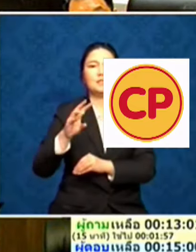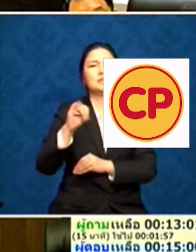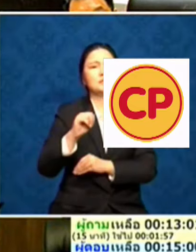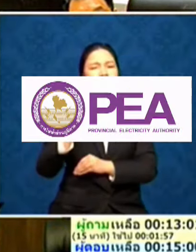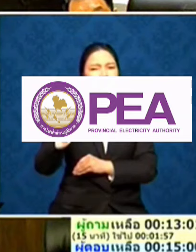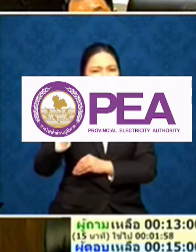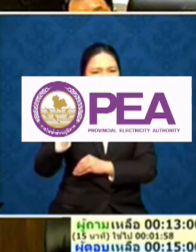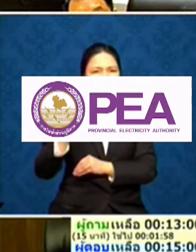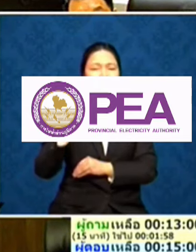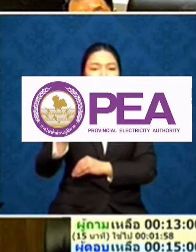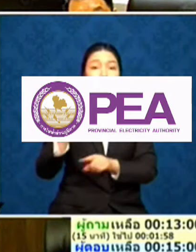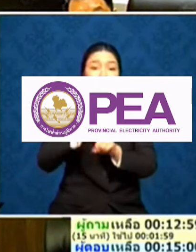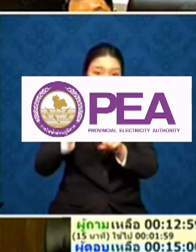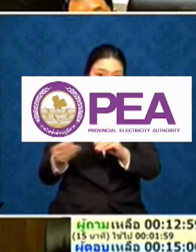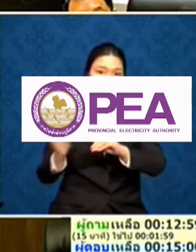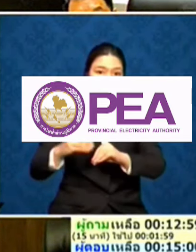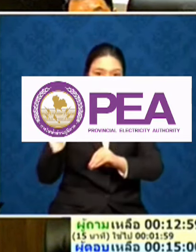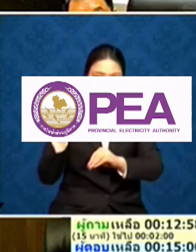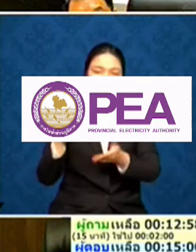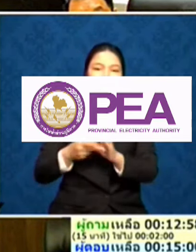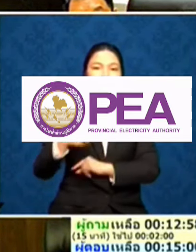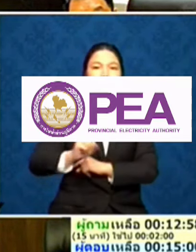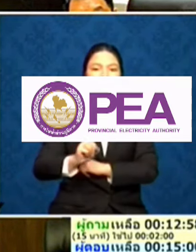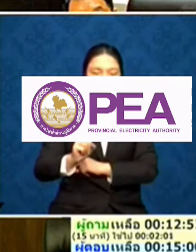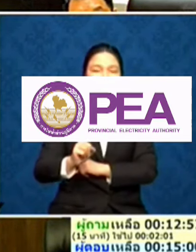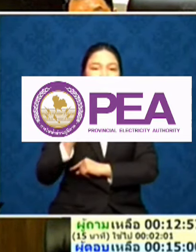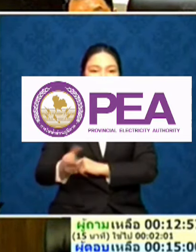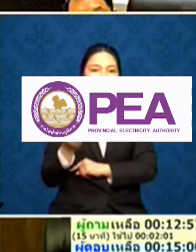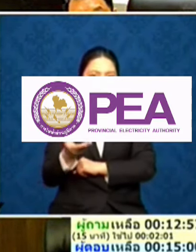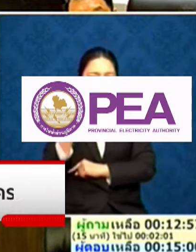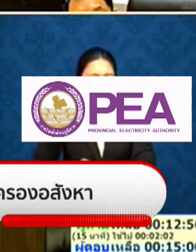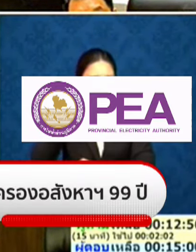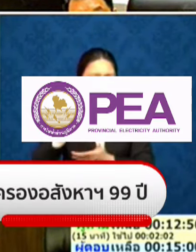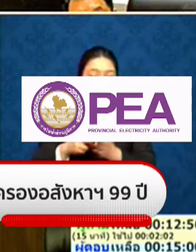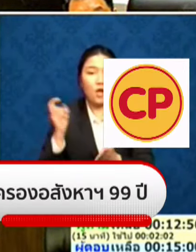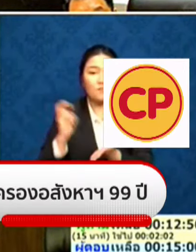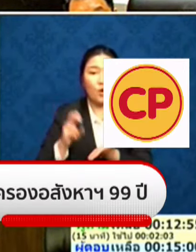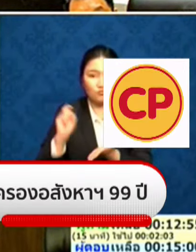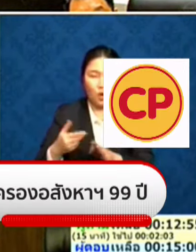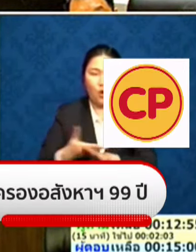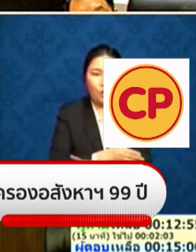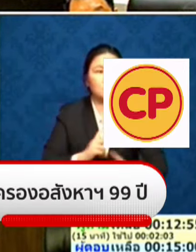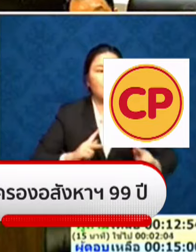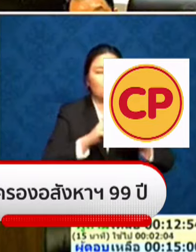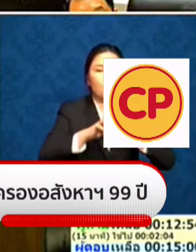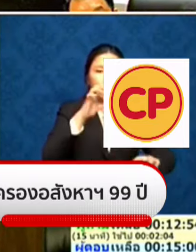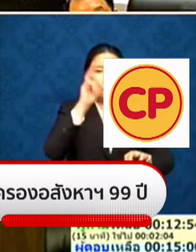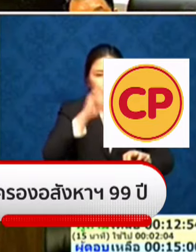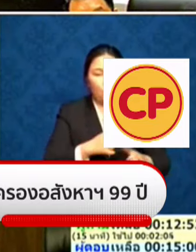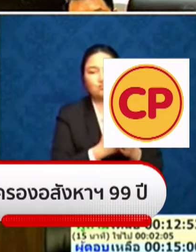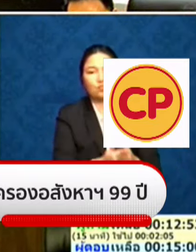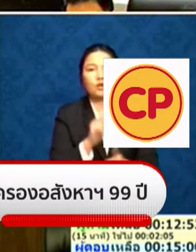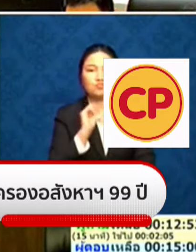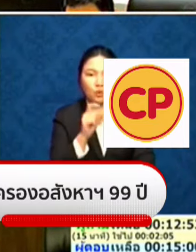องอื่นๆโดยเฉพาะที่รัฐบาลเตรียมเปิดช่องให้ต่างชาติถือครองอสังหา99ปีนะคะ